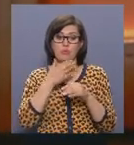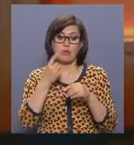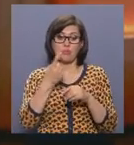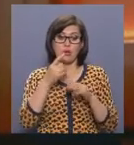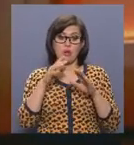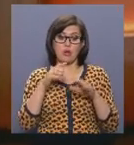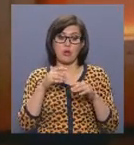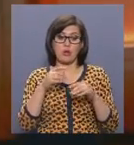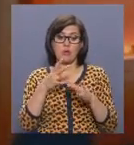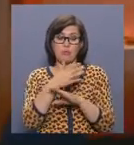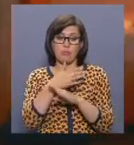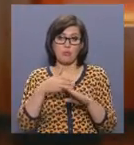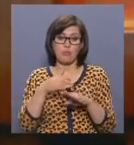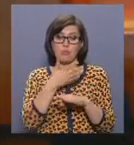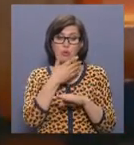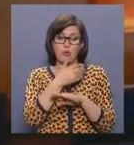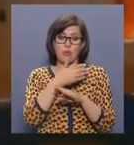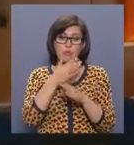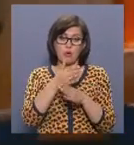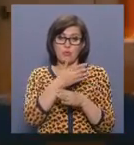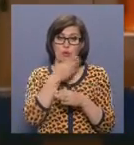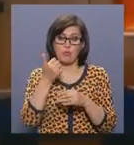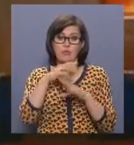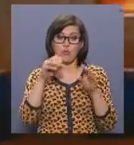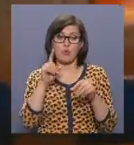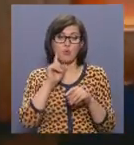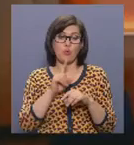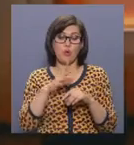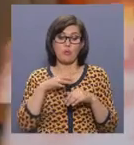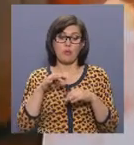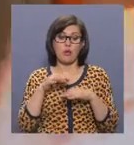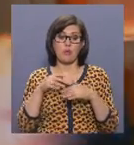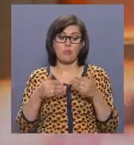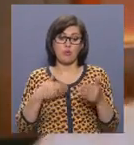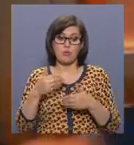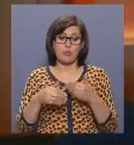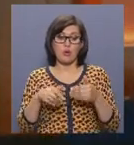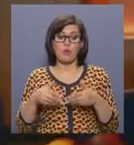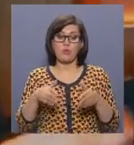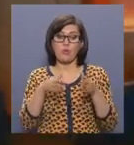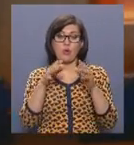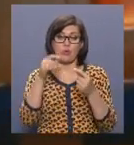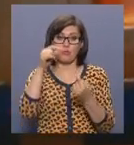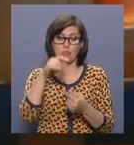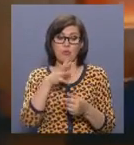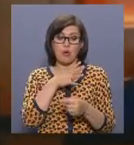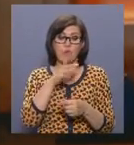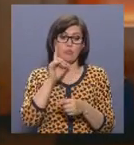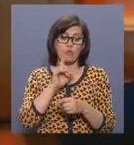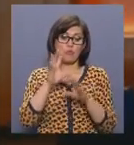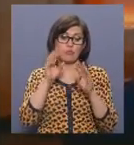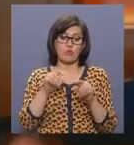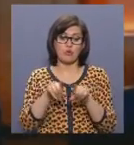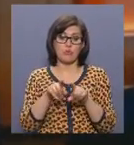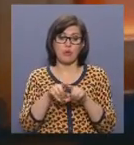бірде-бір қиылыс көрген жоқпын. Барлығы да қолайлы салынған, жүргіншілер жолда жолмен түйістірілген. То